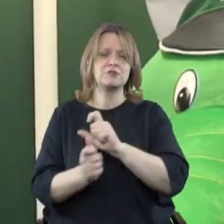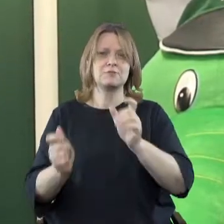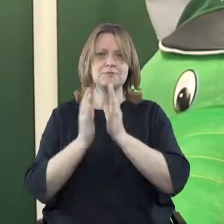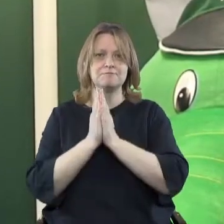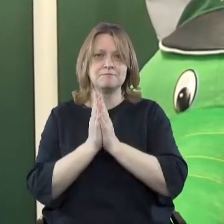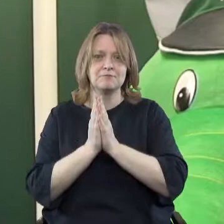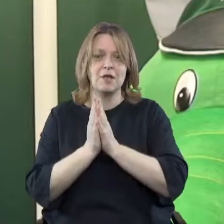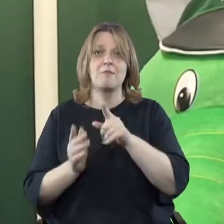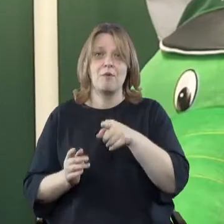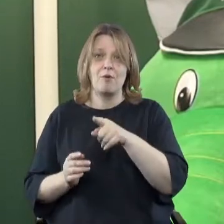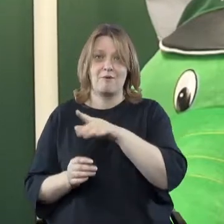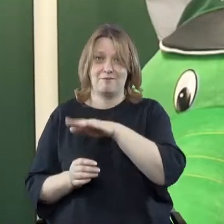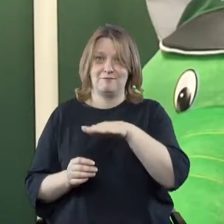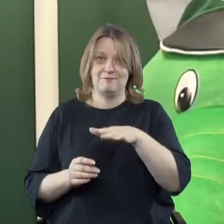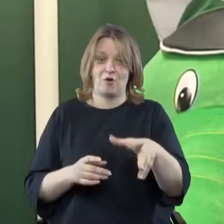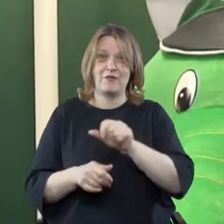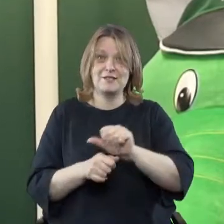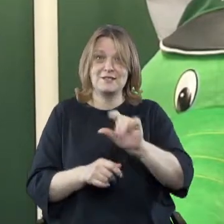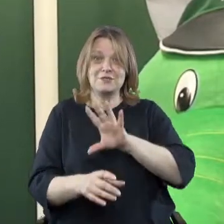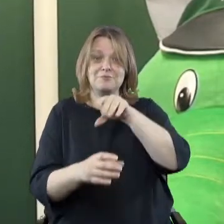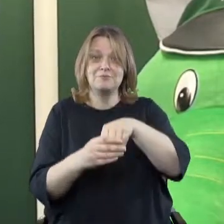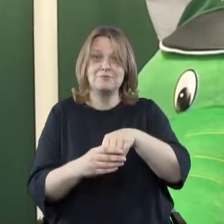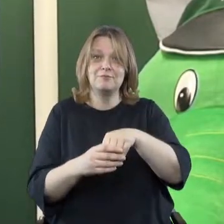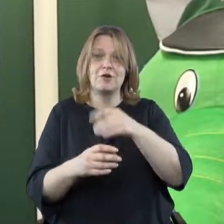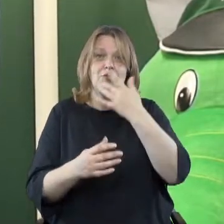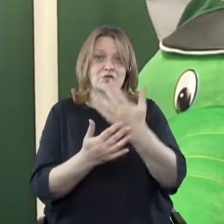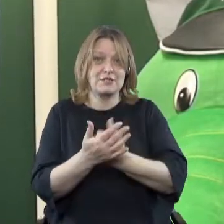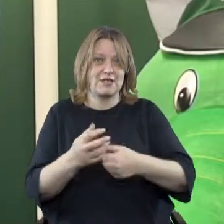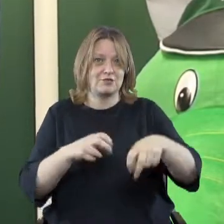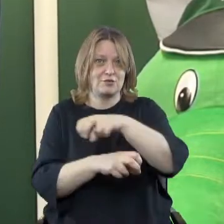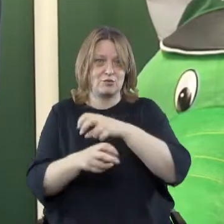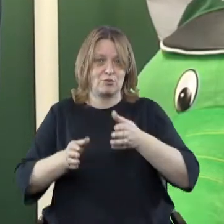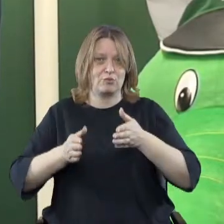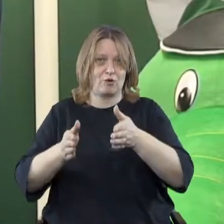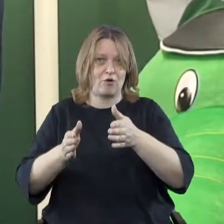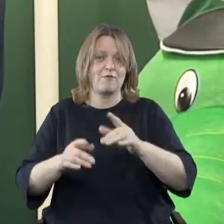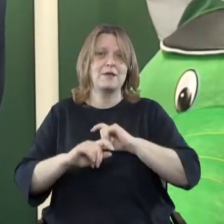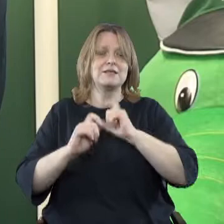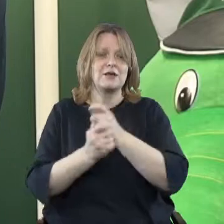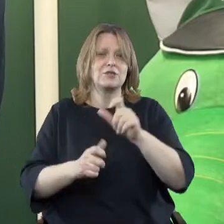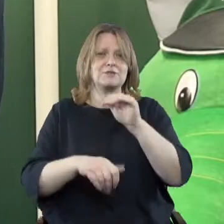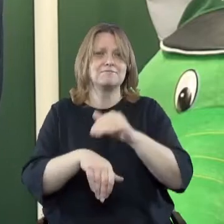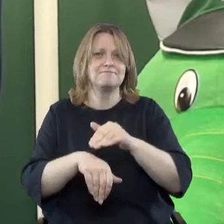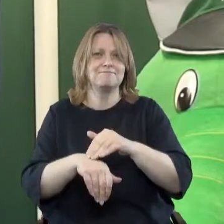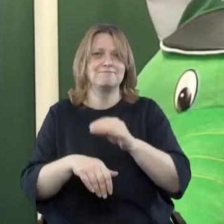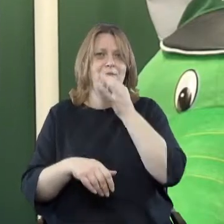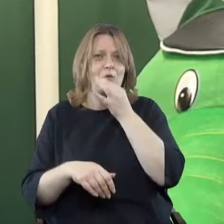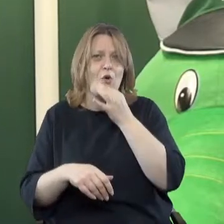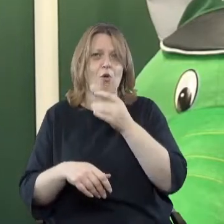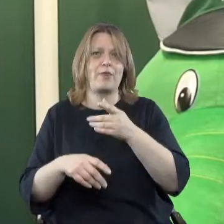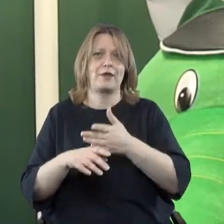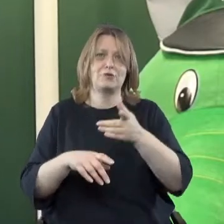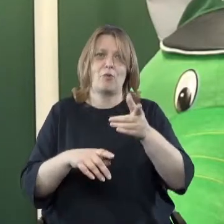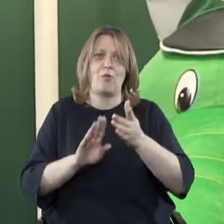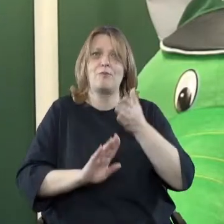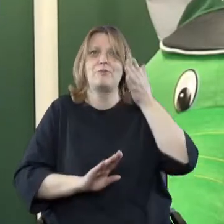bo przecież jesteście uczestnikami ruchu drogowego, prosząc was młodych, którzy jesteście również naszą nadzieją